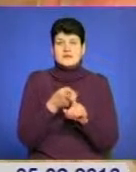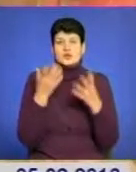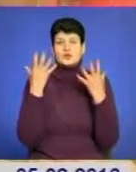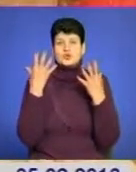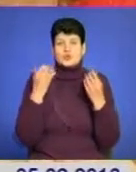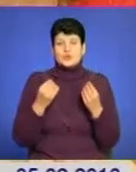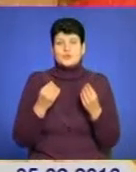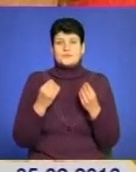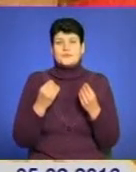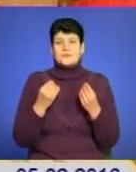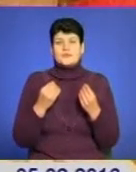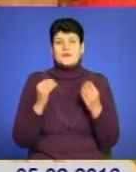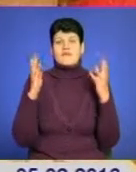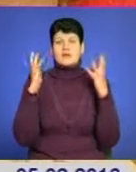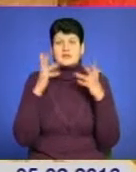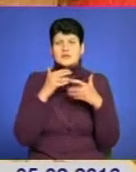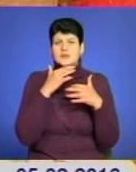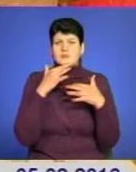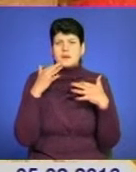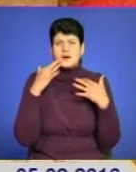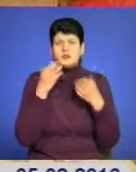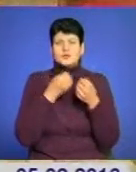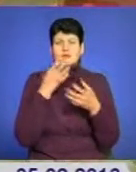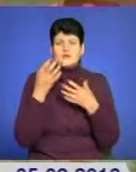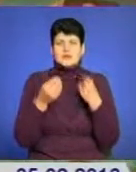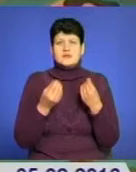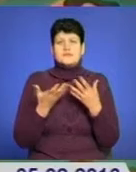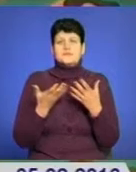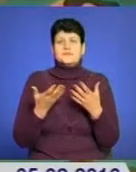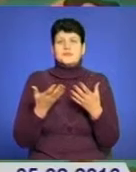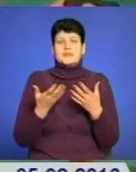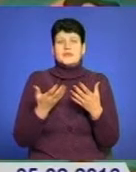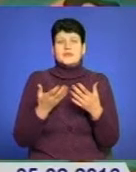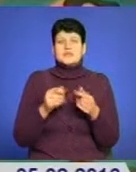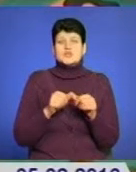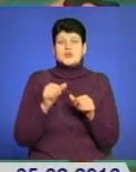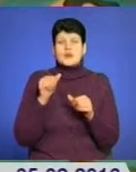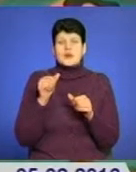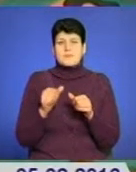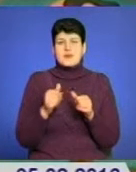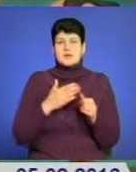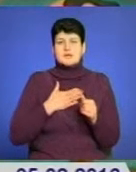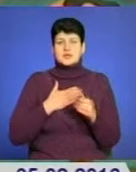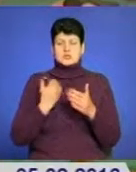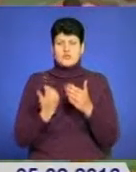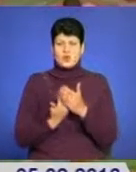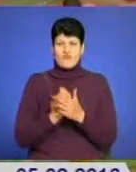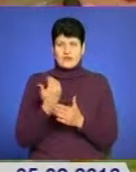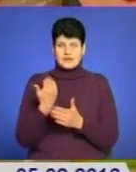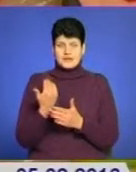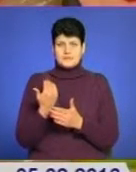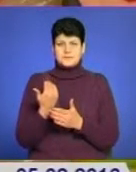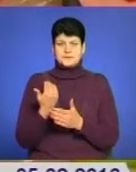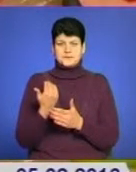Валентина. Багато валентинок, багато квітів, весняних квітів. І, зокрема, така наша новинка, ну,